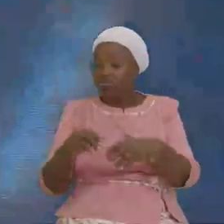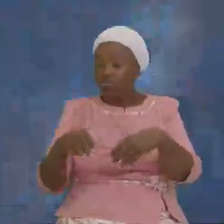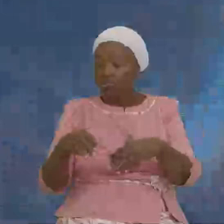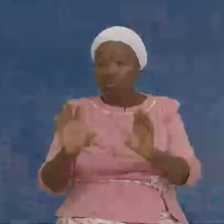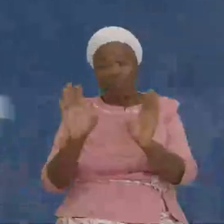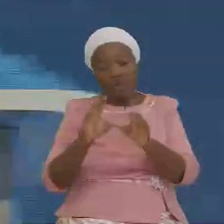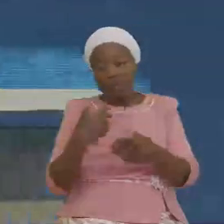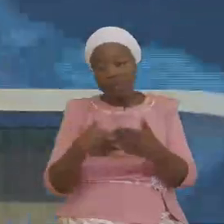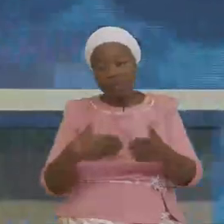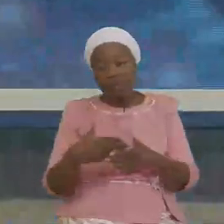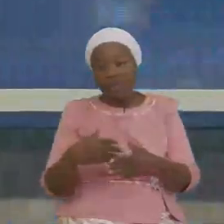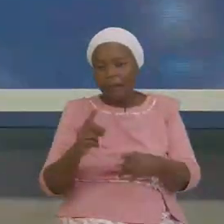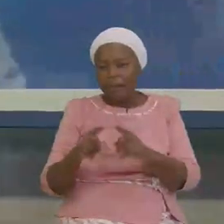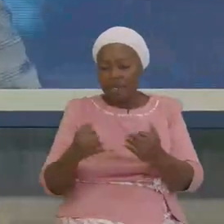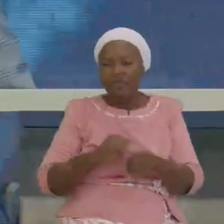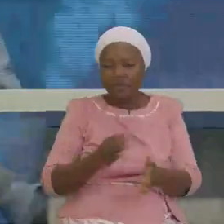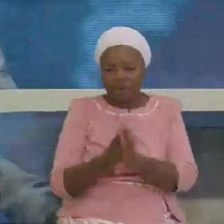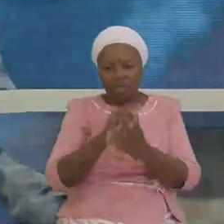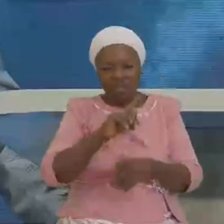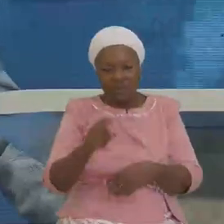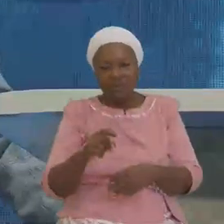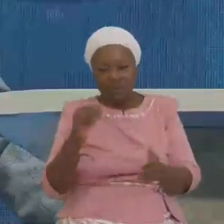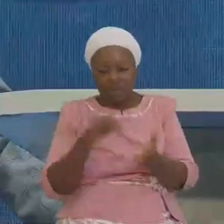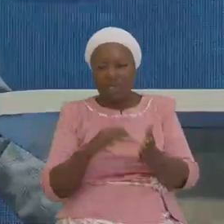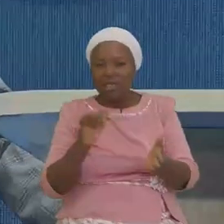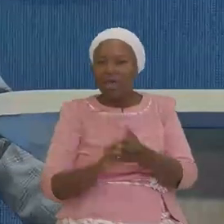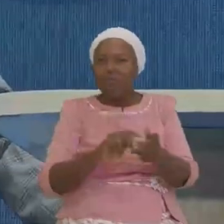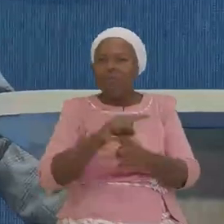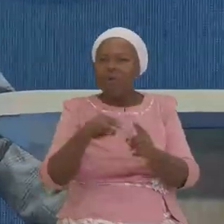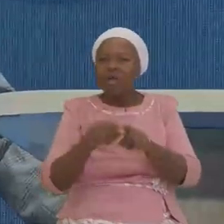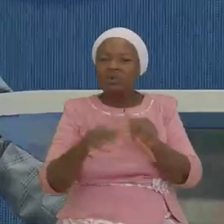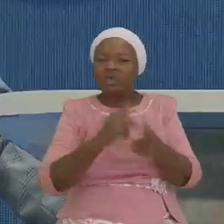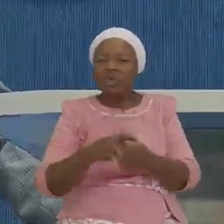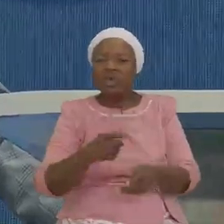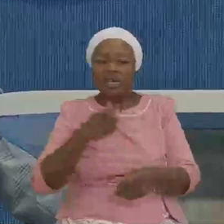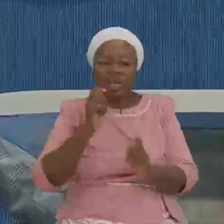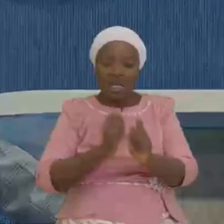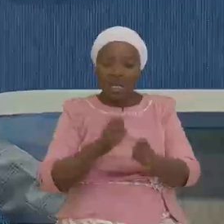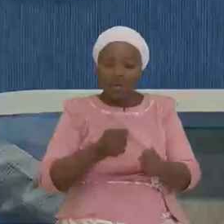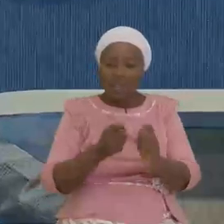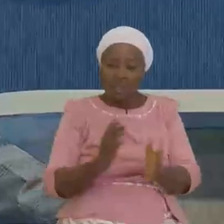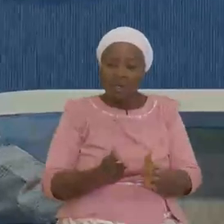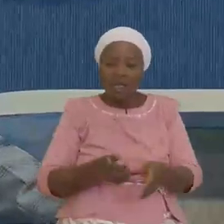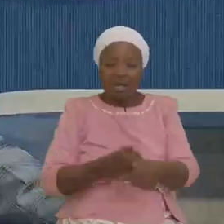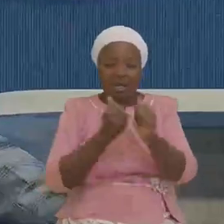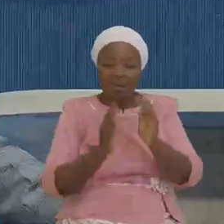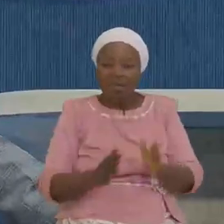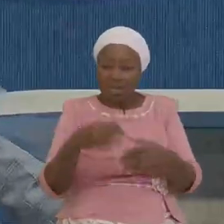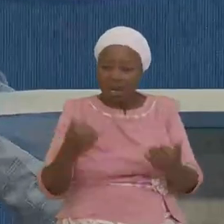C'est que moi, je n'étais pas à leur atelier, mais que je vous repose la question, quand est-ce que le